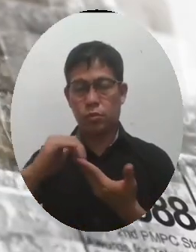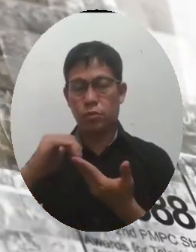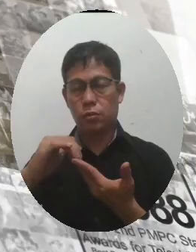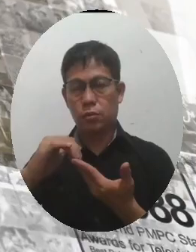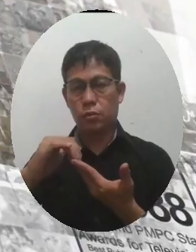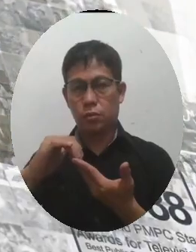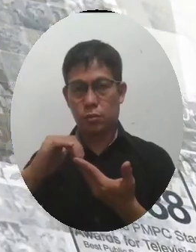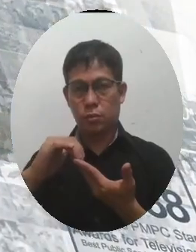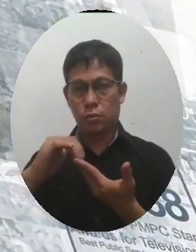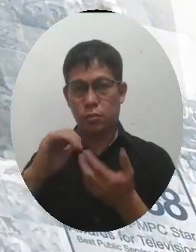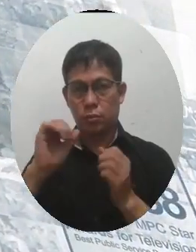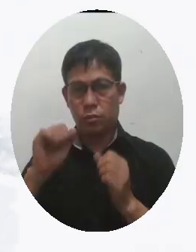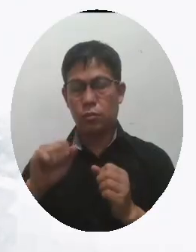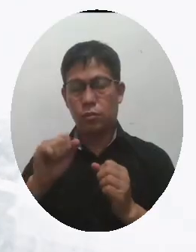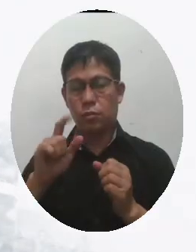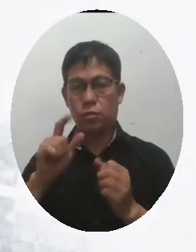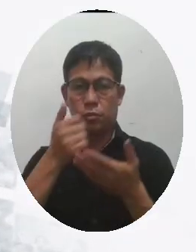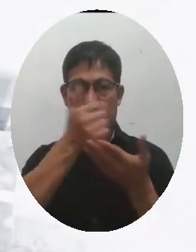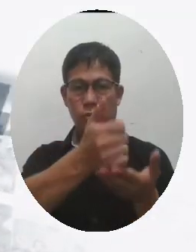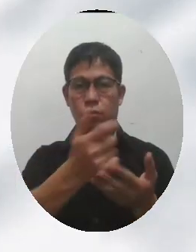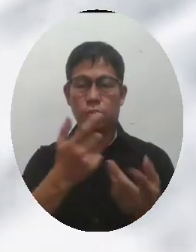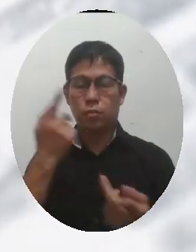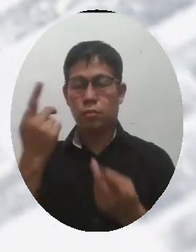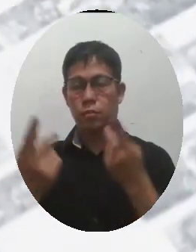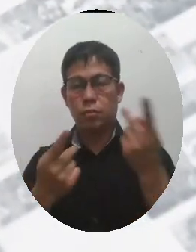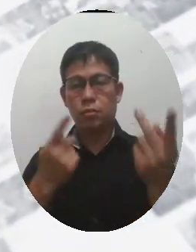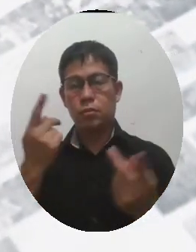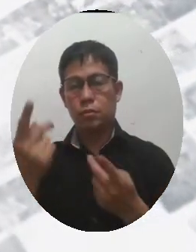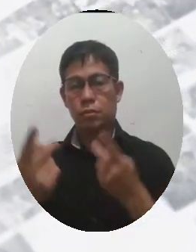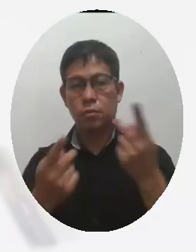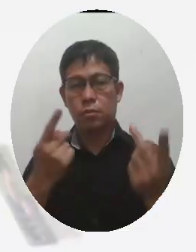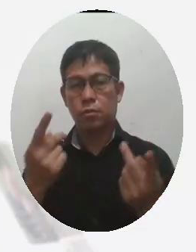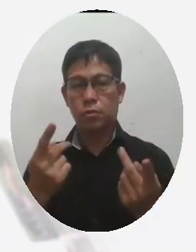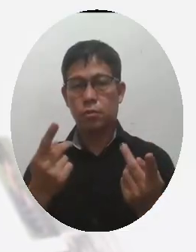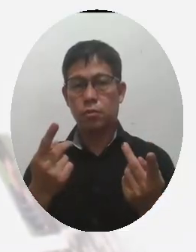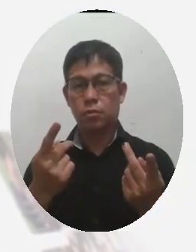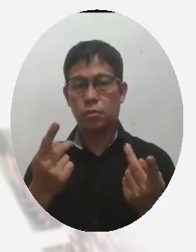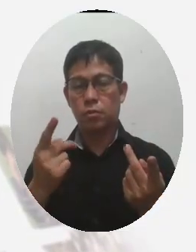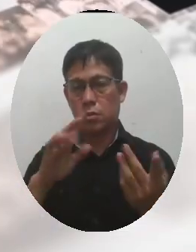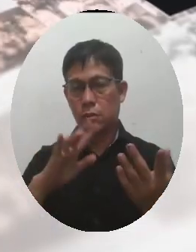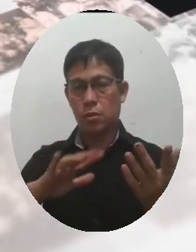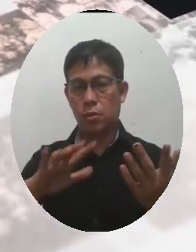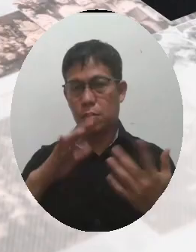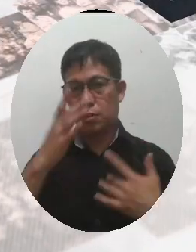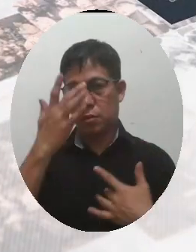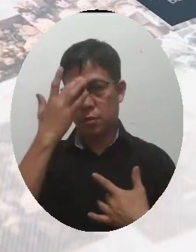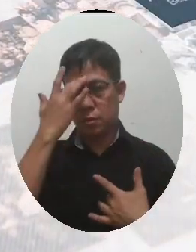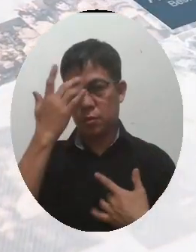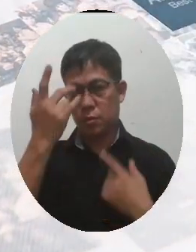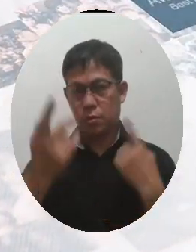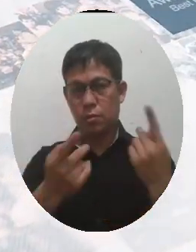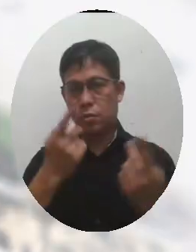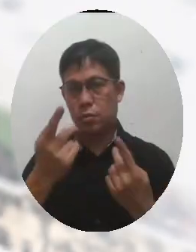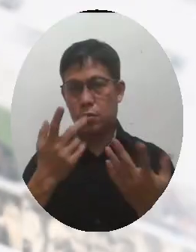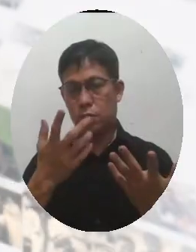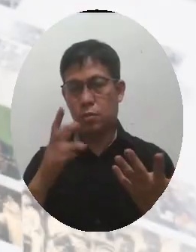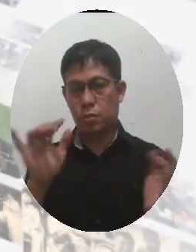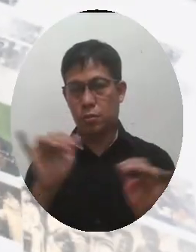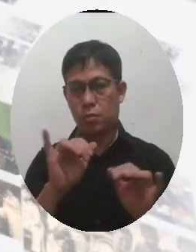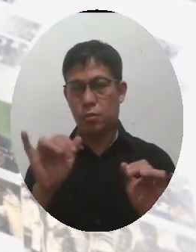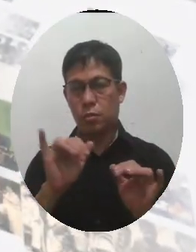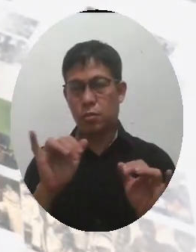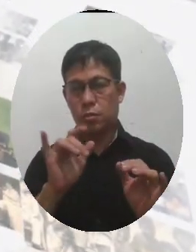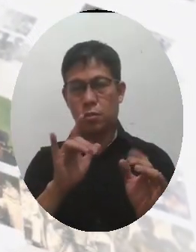dahil ang kapwa ko mahal ko ay nagiging daan para makatulong sa mga nangangailangan. Ang mga pasyenteng aming